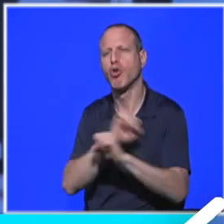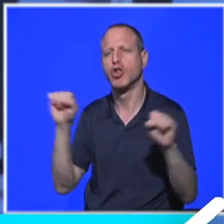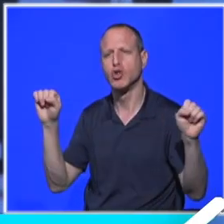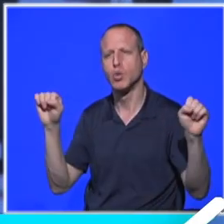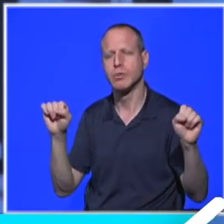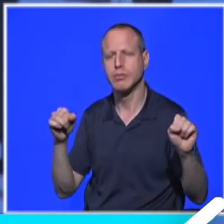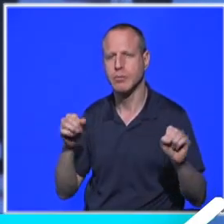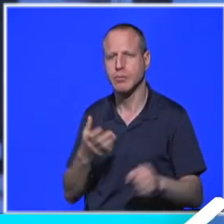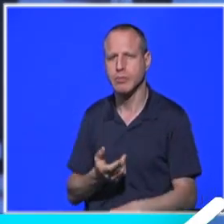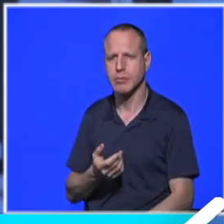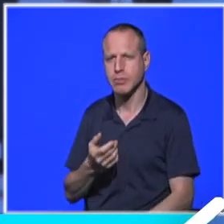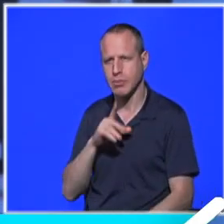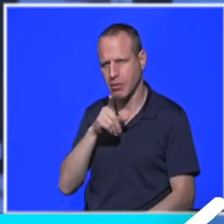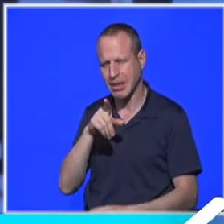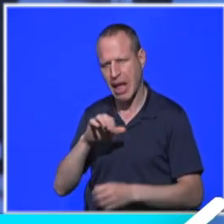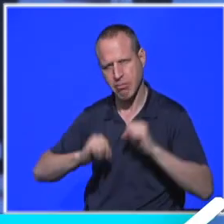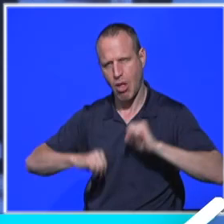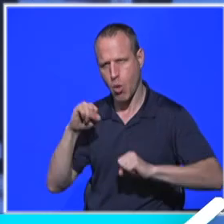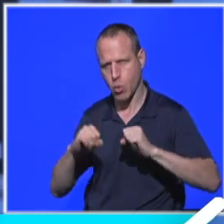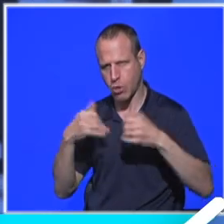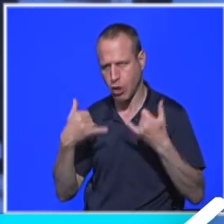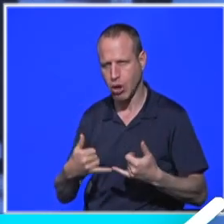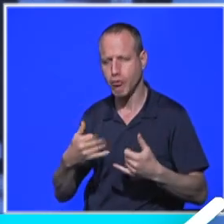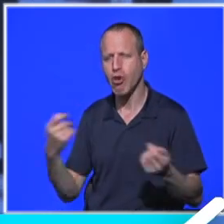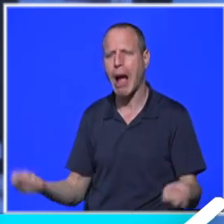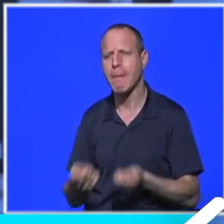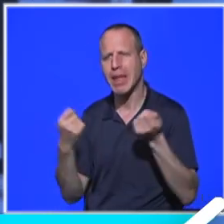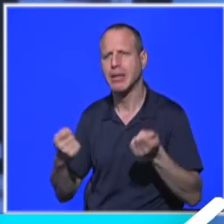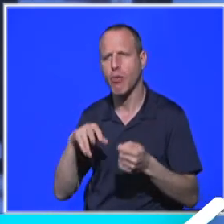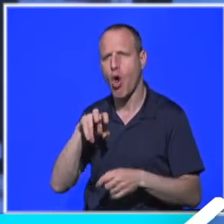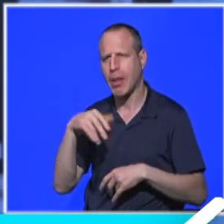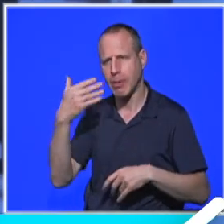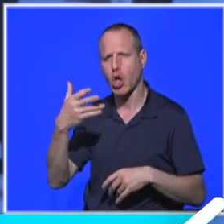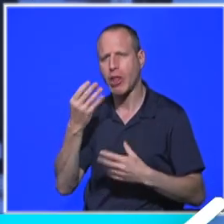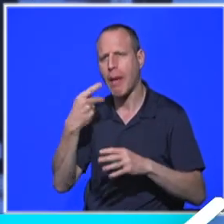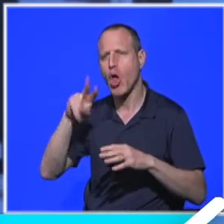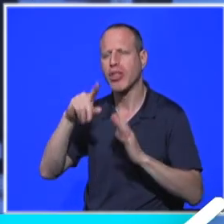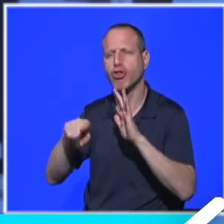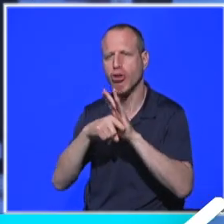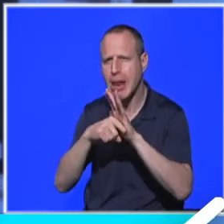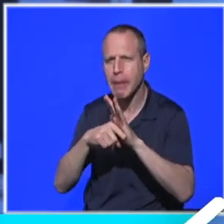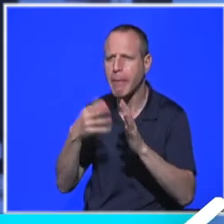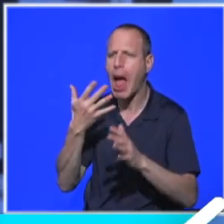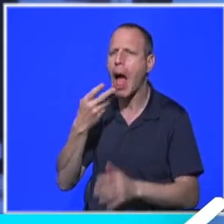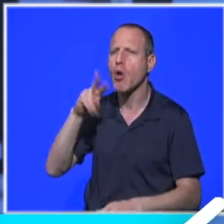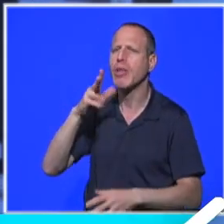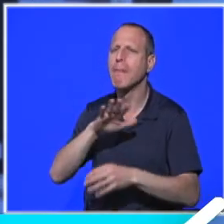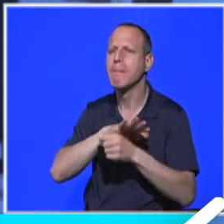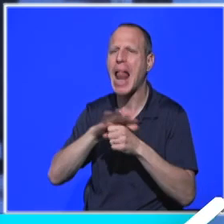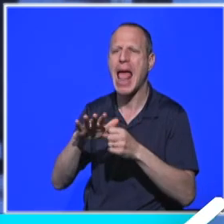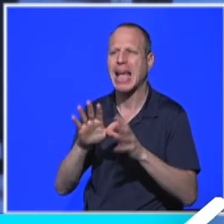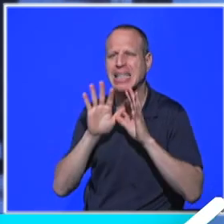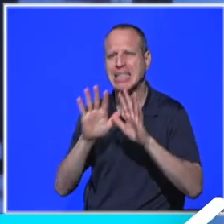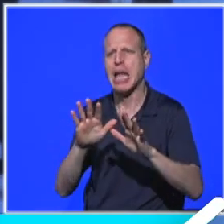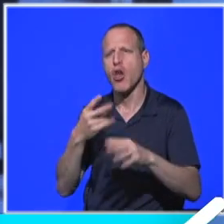זו הדפוס עכשיו שהקמפיינים הולכים להיות הרבה יותר שליליים, הרבה יותר מלאי שנאה, הרבה